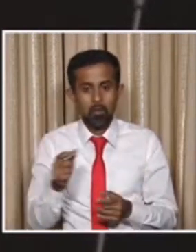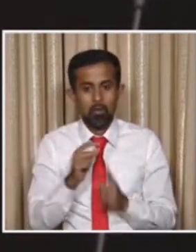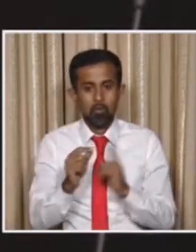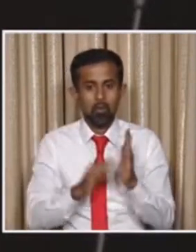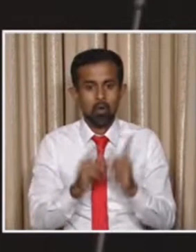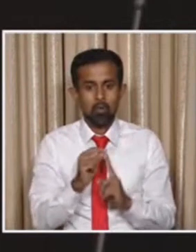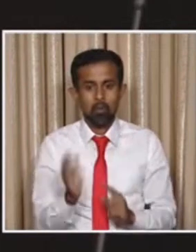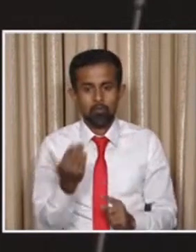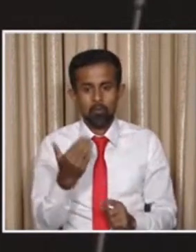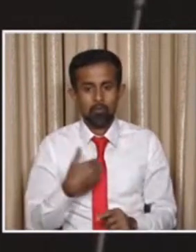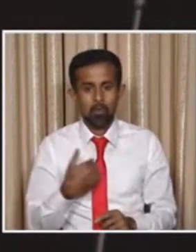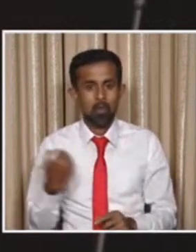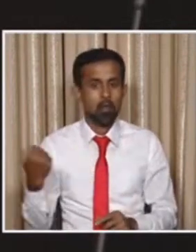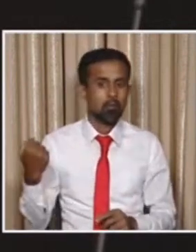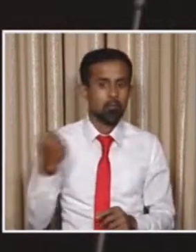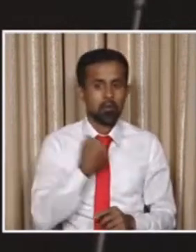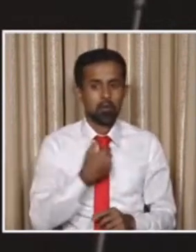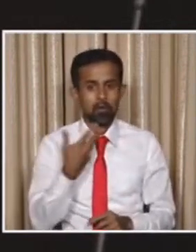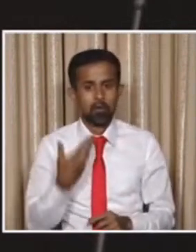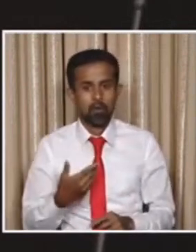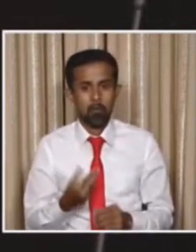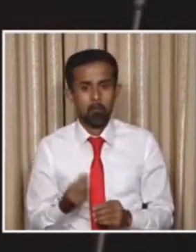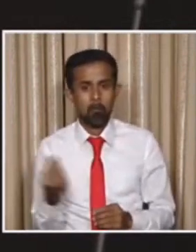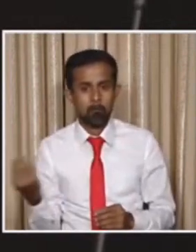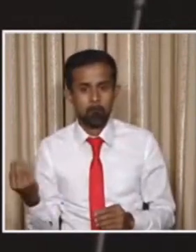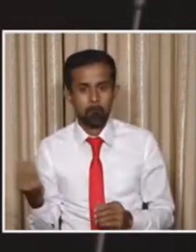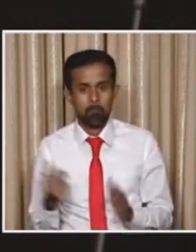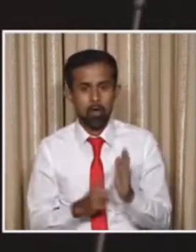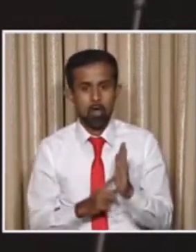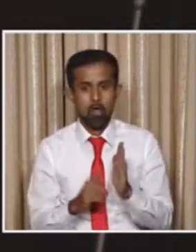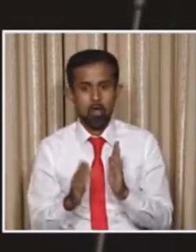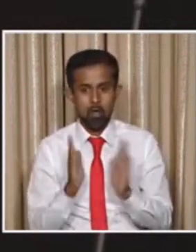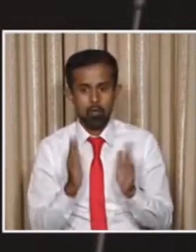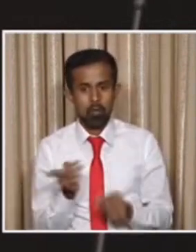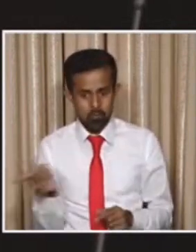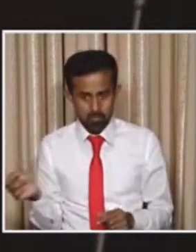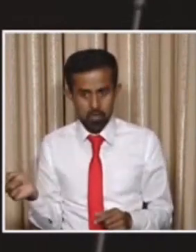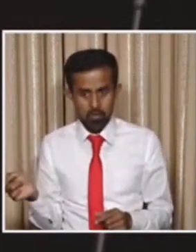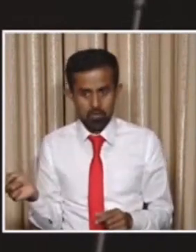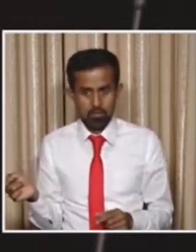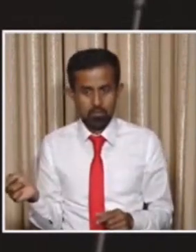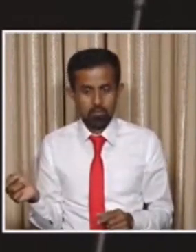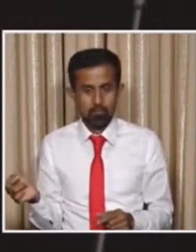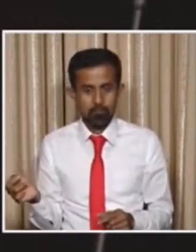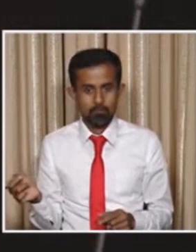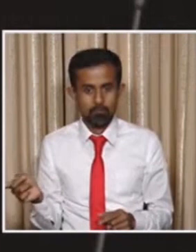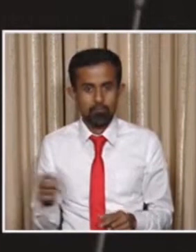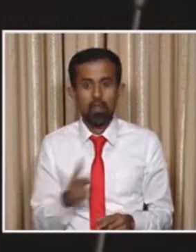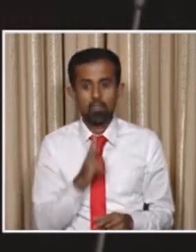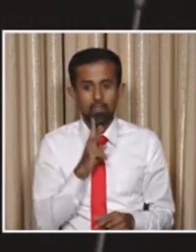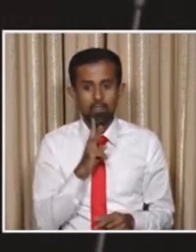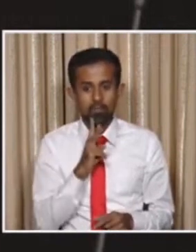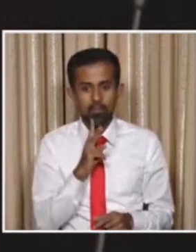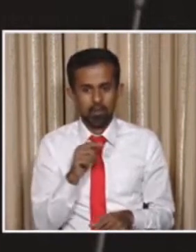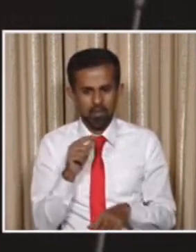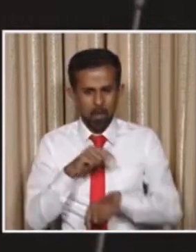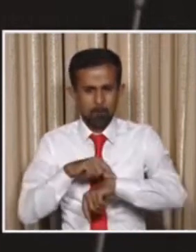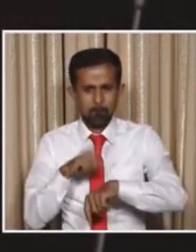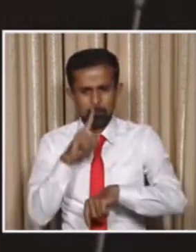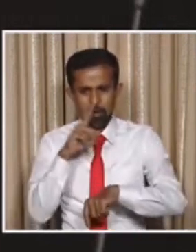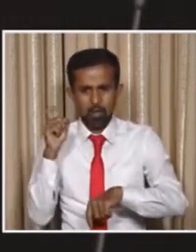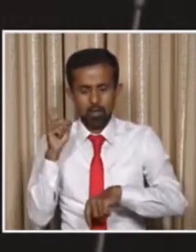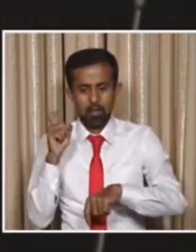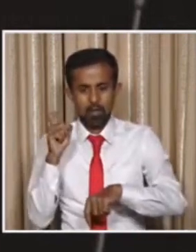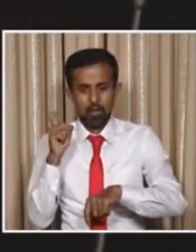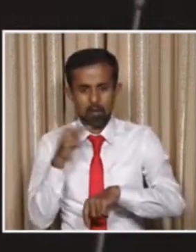visin mata pahara deemakata lakkara me palleha library eke me palle me dawal me den pay ekamaharakata